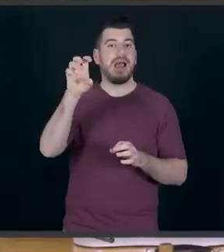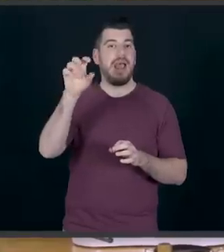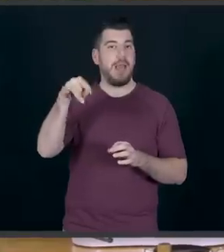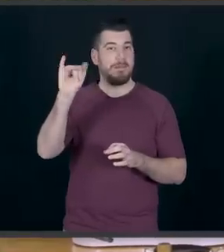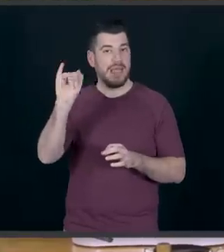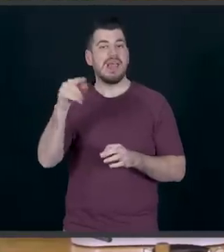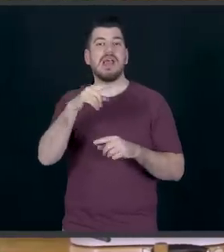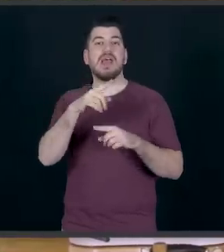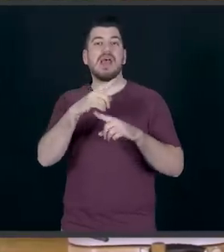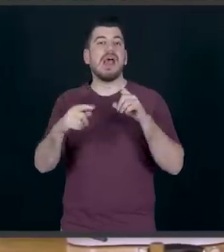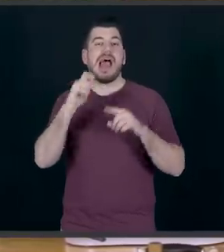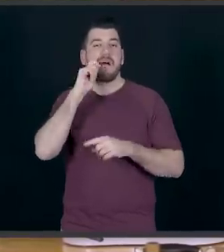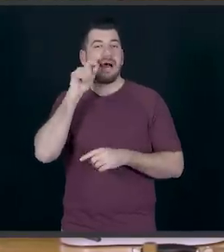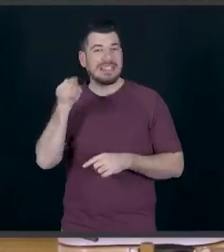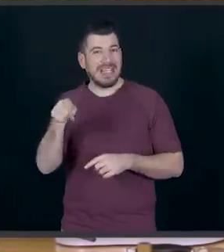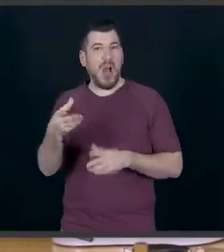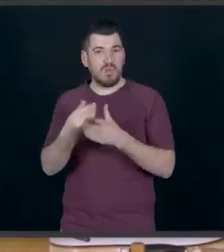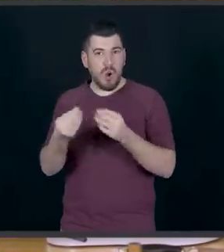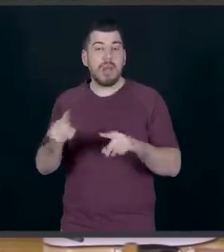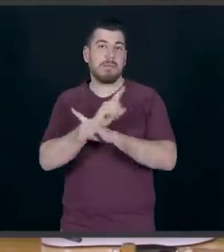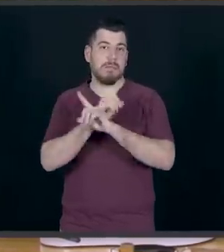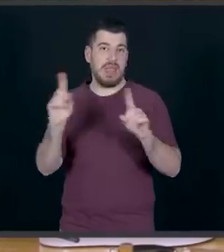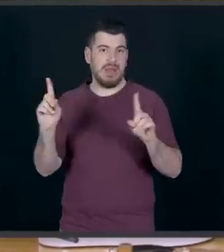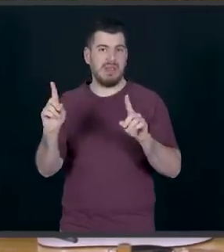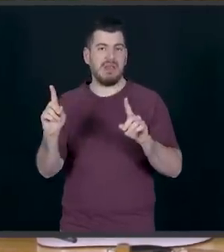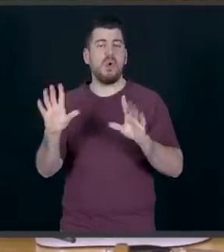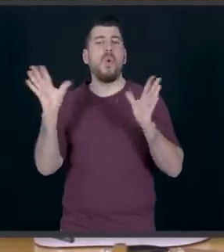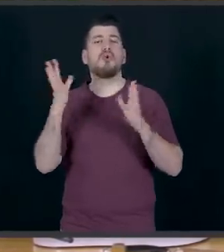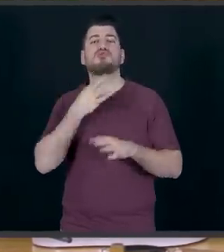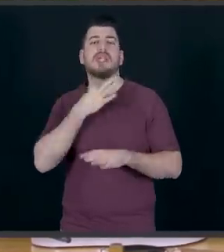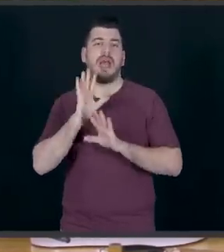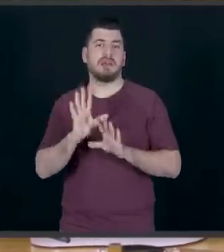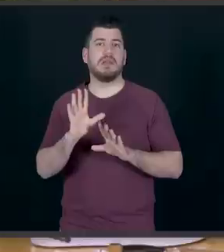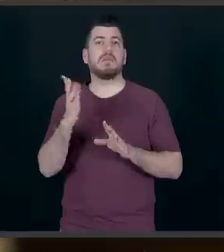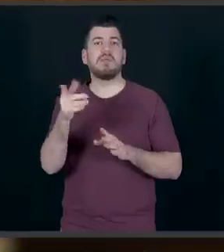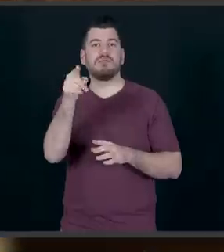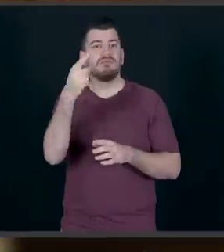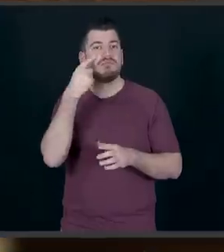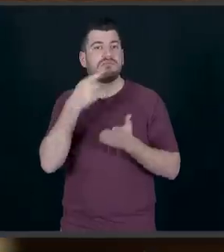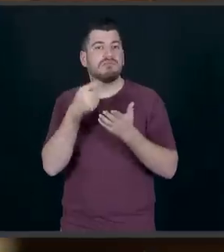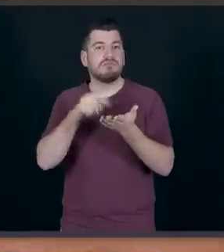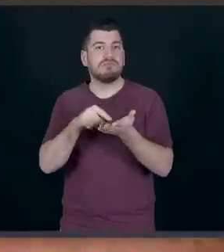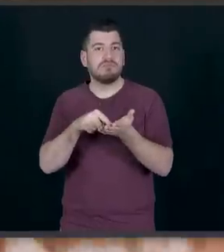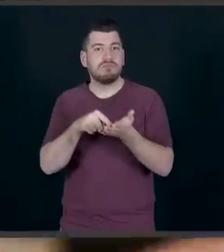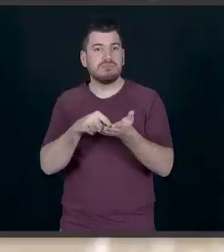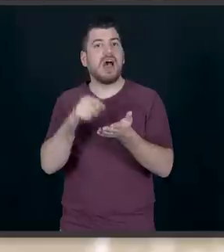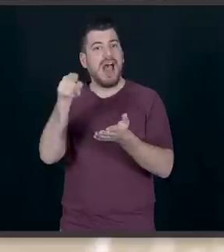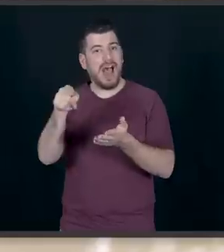Μαστίχα δεν θα βάλετε αρκετή. Θα βάλετε όσο χρειάζεται. Περίπου τόσο.